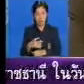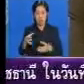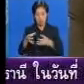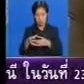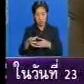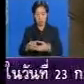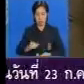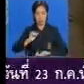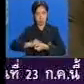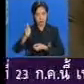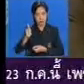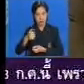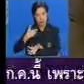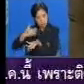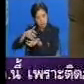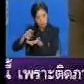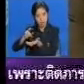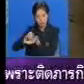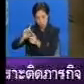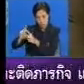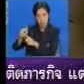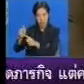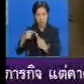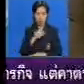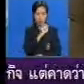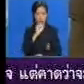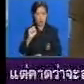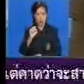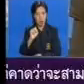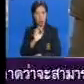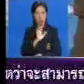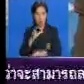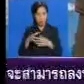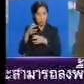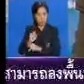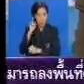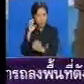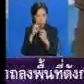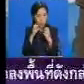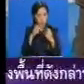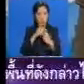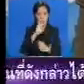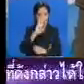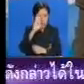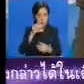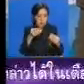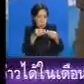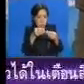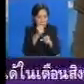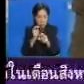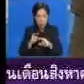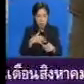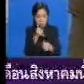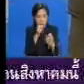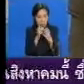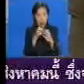ริงกับกกต.โดยมั่นใจว่าส.ส.ของพรรคไม่มีเจตนาเข้าไปแทรกแซงการทำงานของบริษัทที่ถือหุ้นและเชื่อว่าไม่ว่าผล